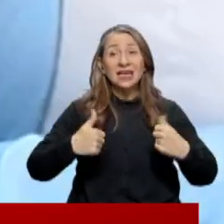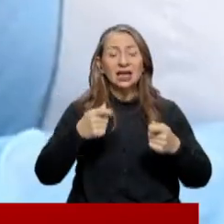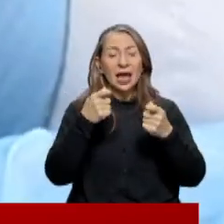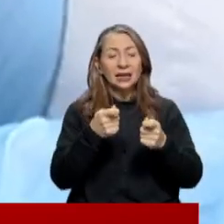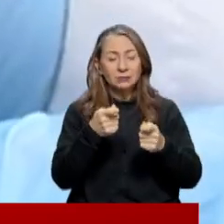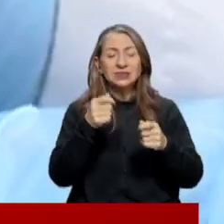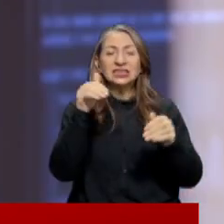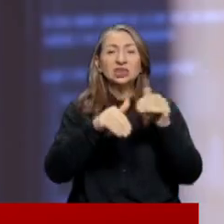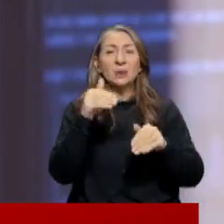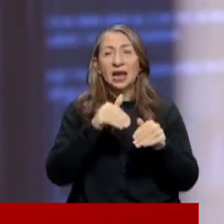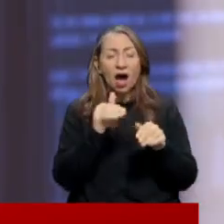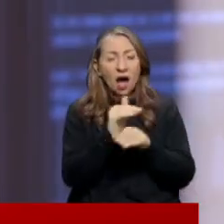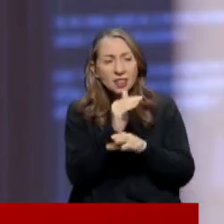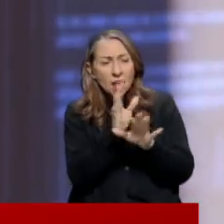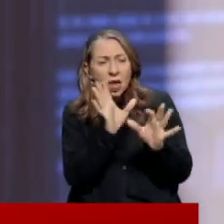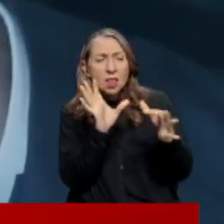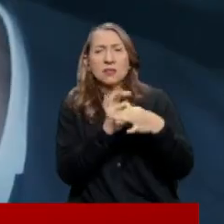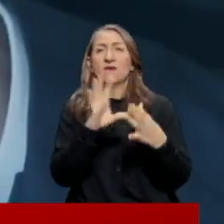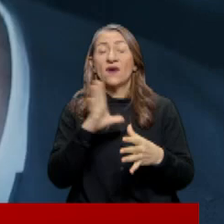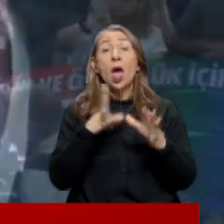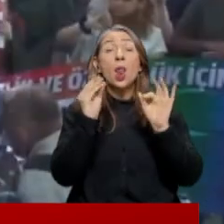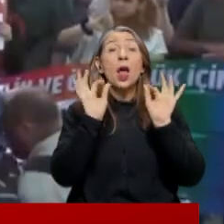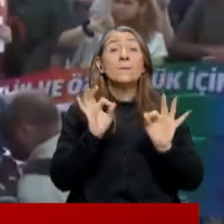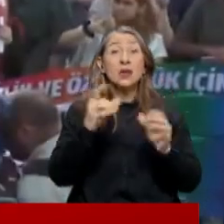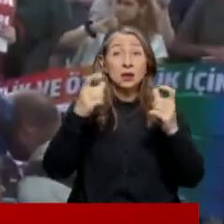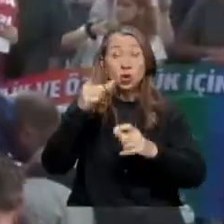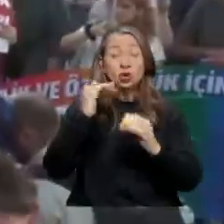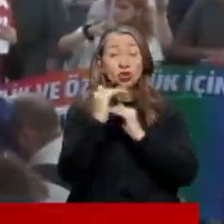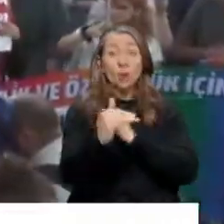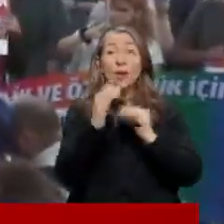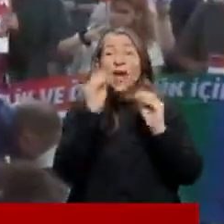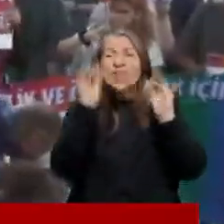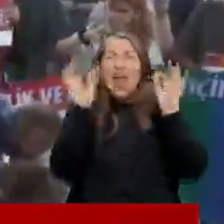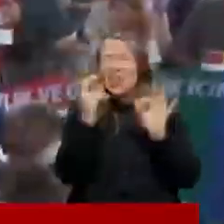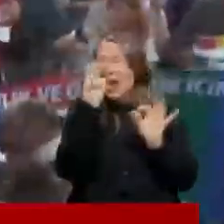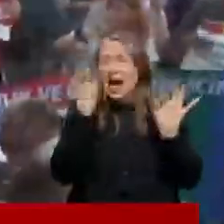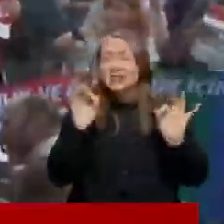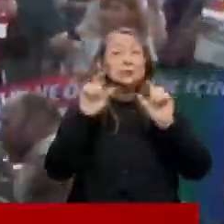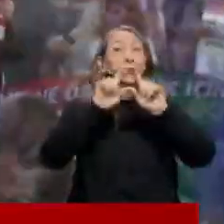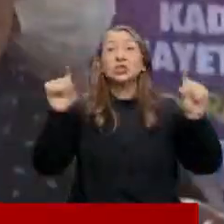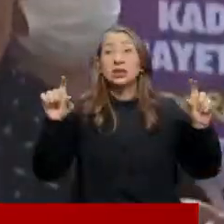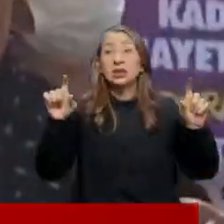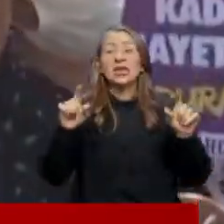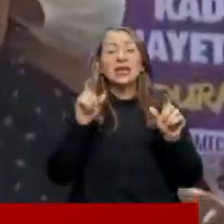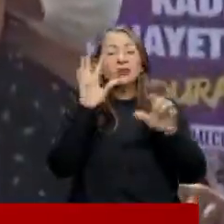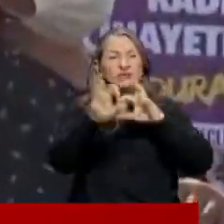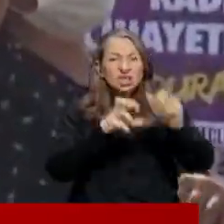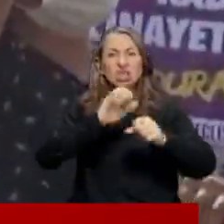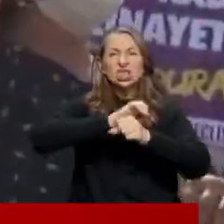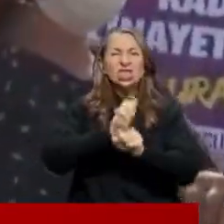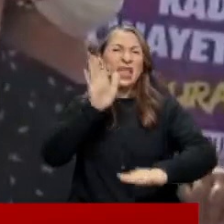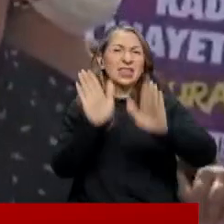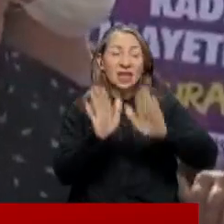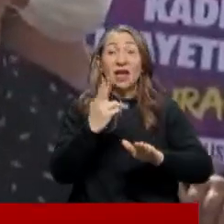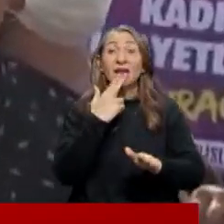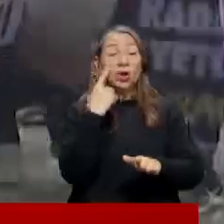eğitim, seçmenin hayatını doğrudan etkileyen en önemli alanlar. Toplumun üzerinde durduğu en hassas başlıklarda istismar ve şiddet.